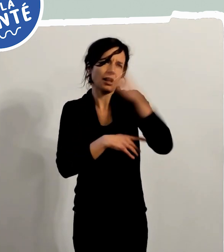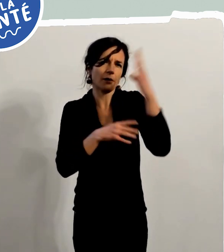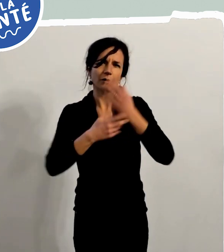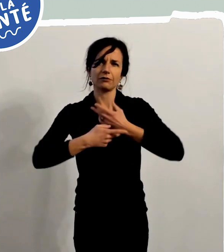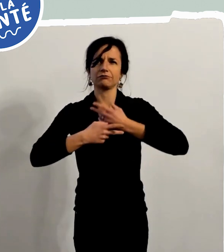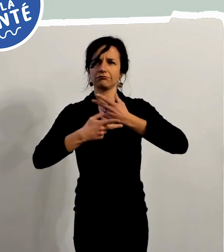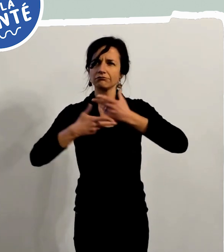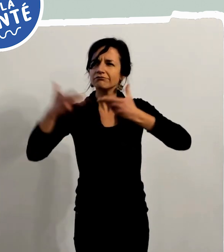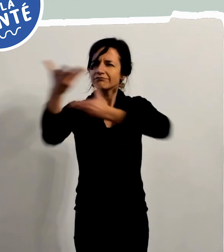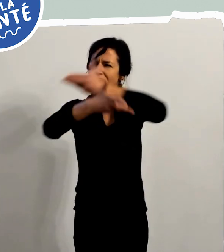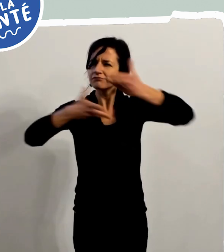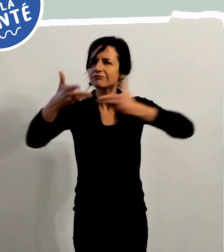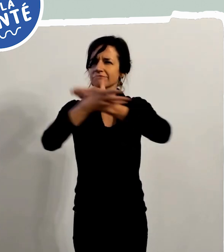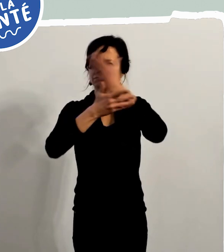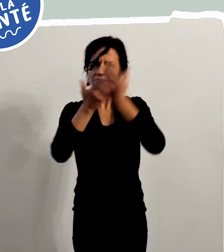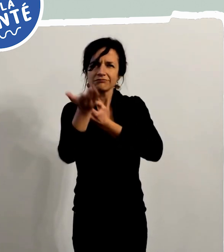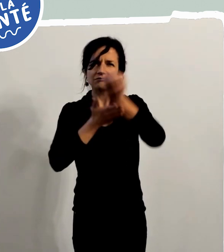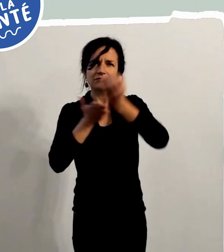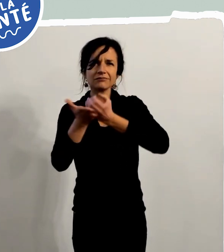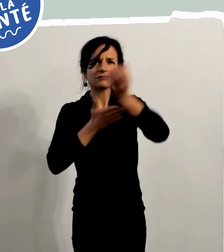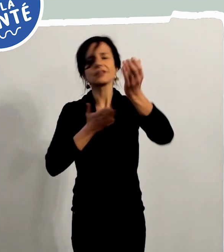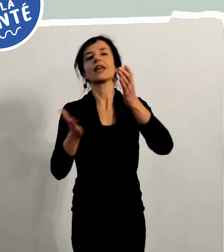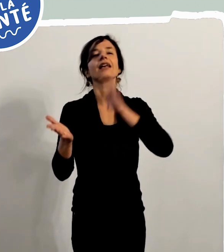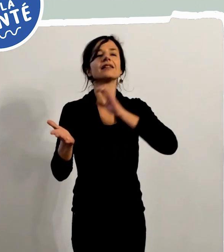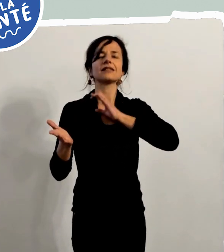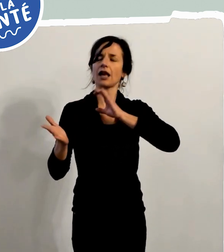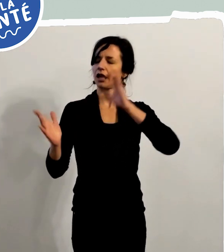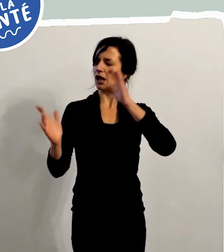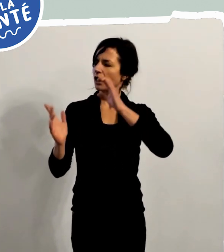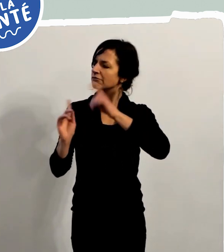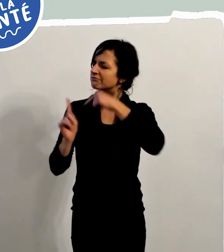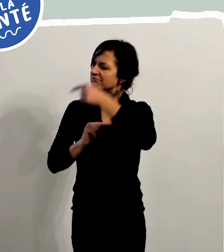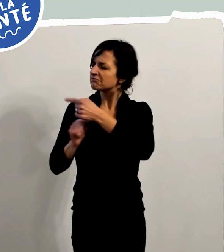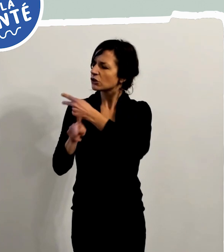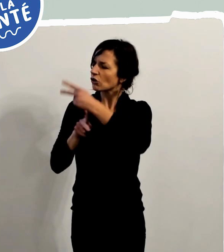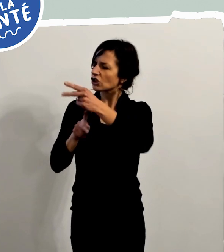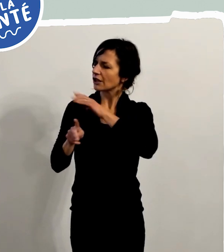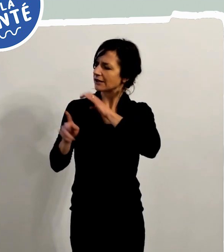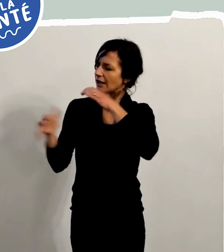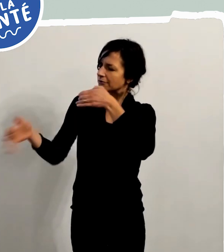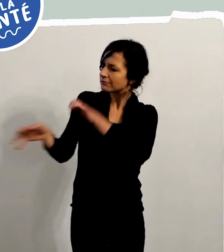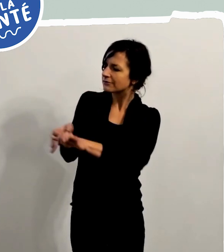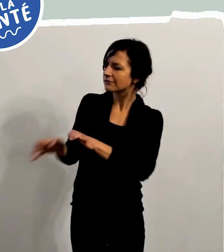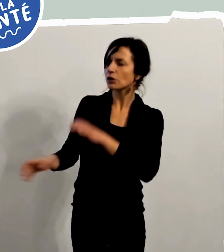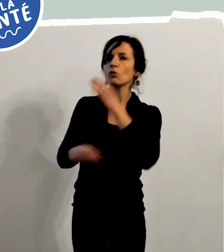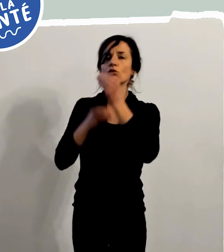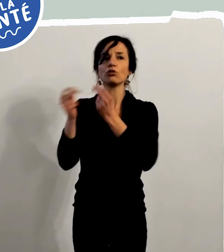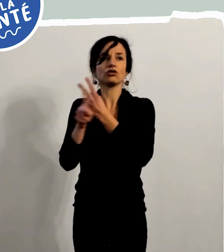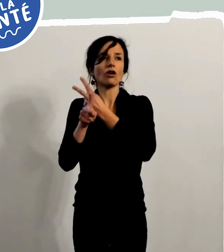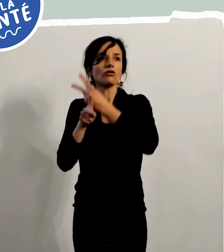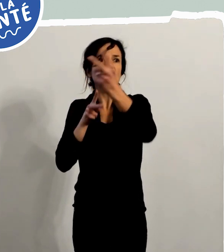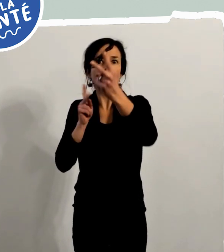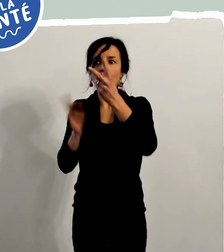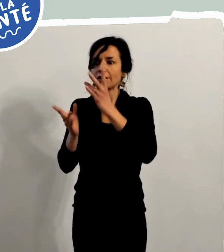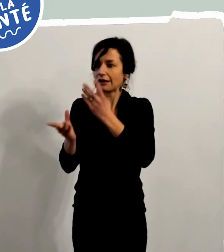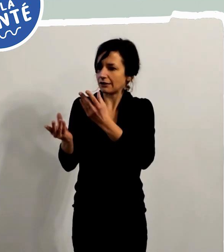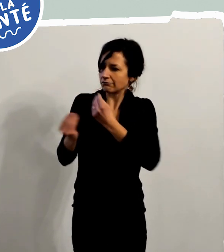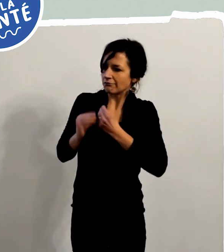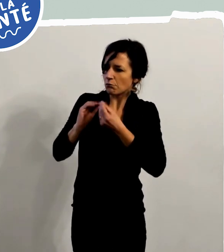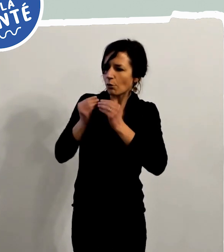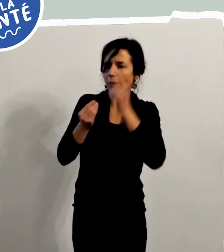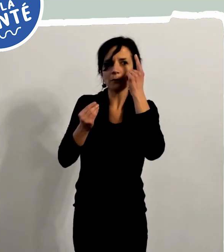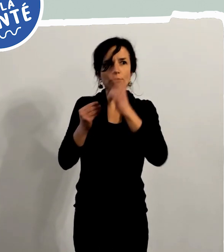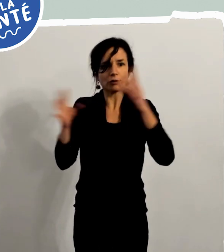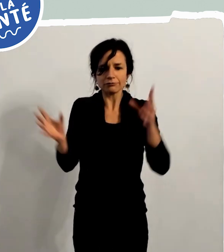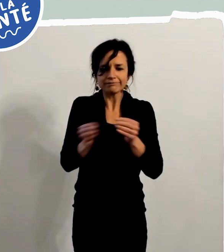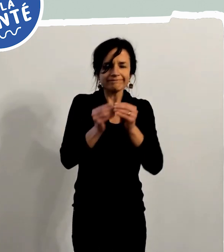essayer de comprendre, ou en tout cas de prévenir les dangers ou pas sur la fertilité. Donc merci à vous